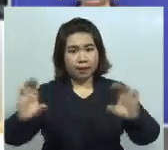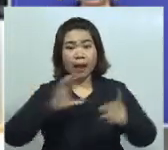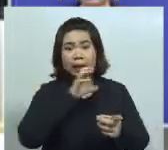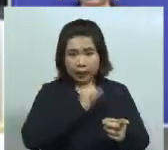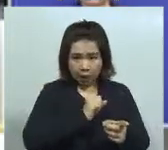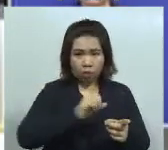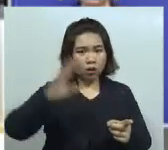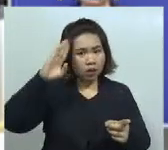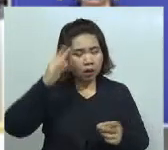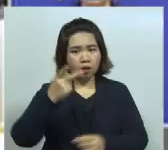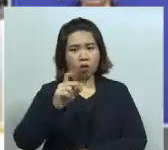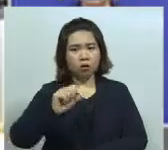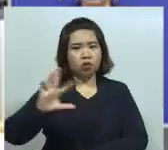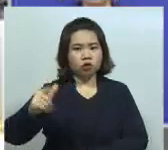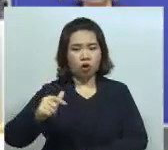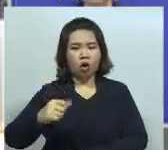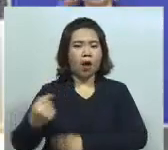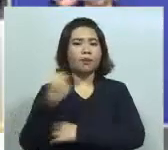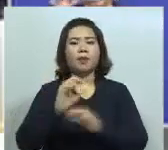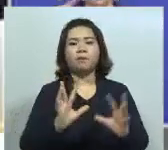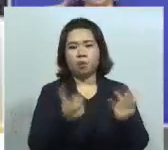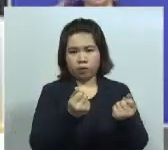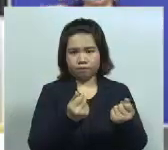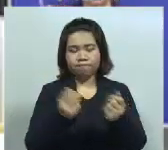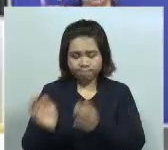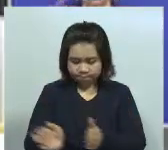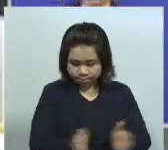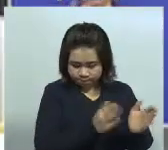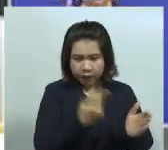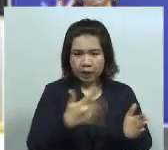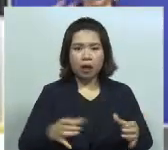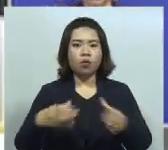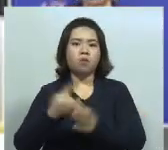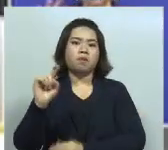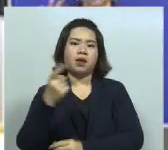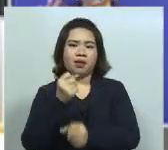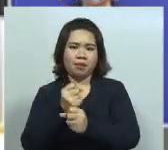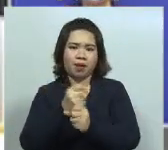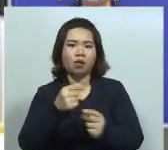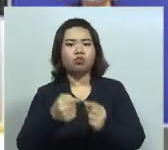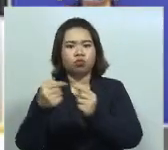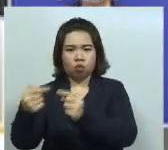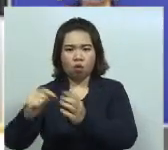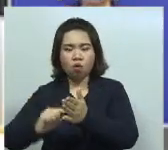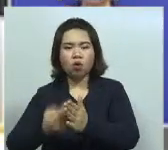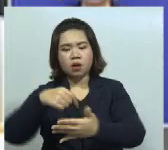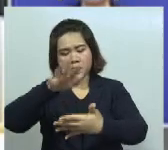าและคสช.สิ้นสุดลงจากนั้นค่ะคณะรัฐมนตรีชุดใหม่ก็จะเข้ามาทำหน้าที่โดยเริ่มจาก